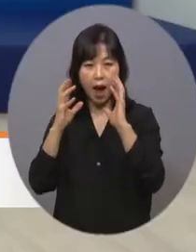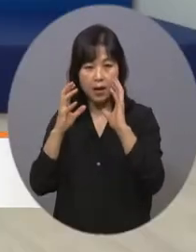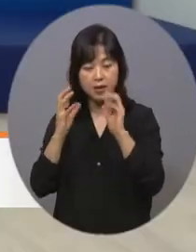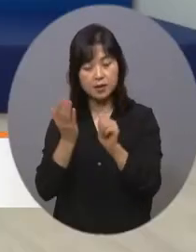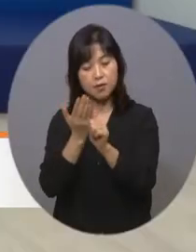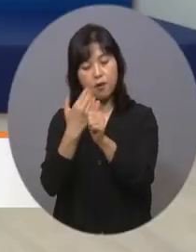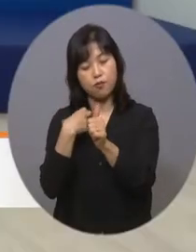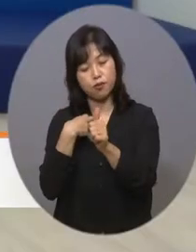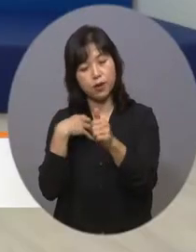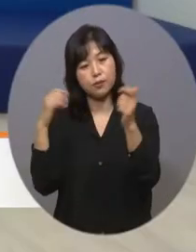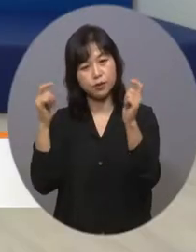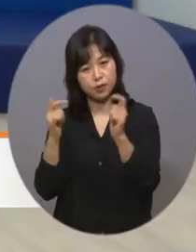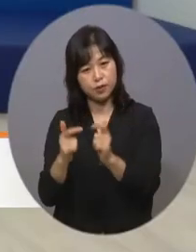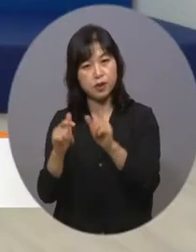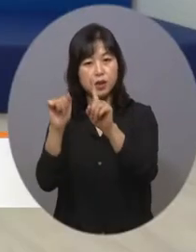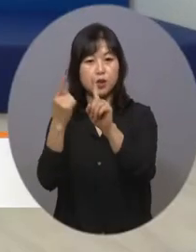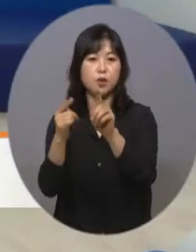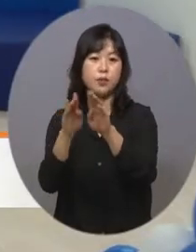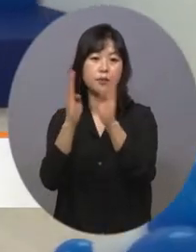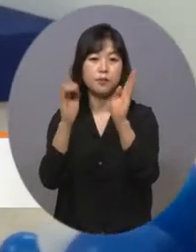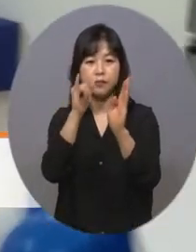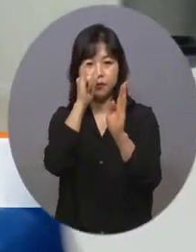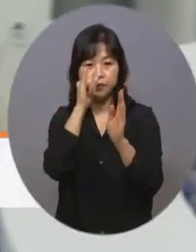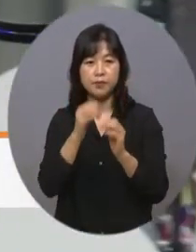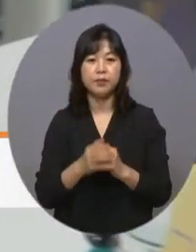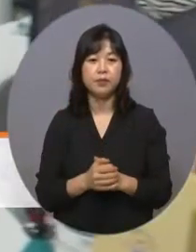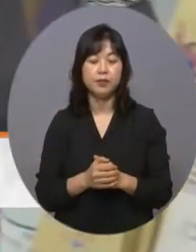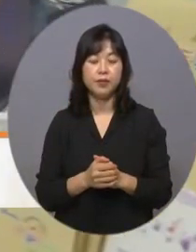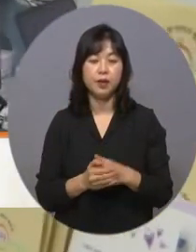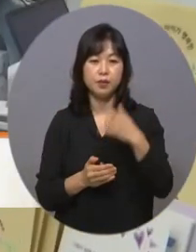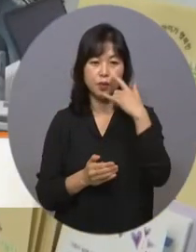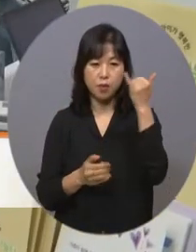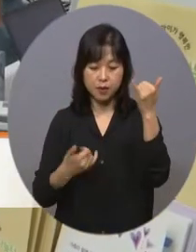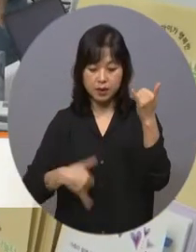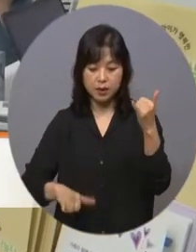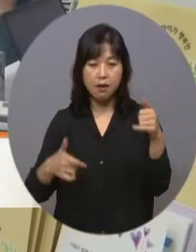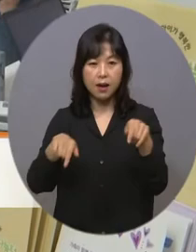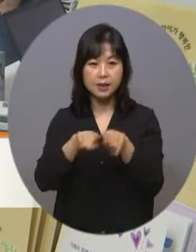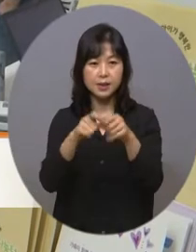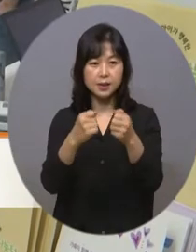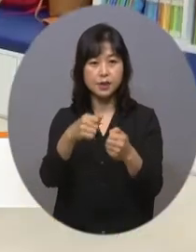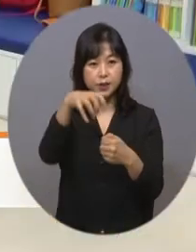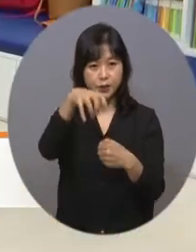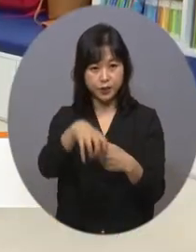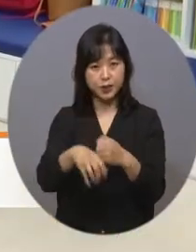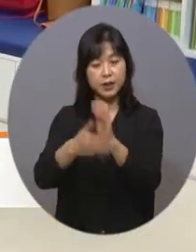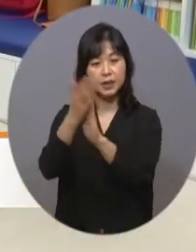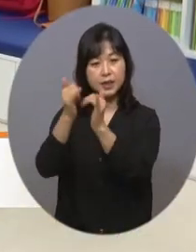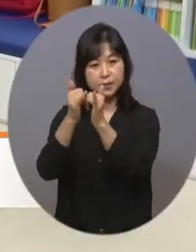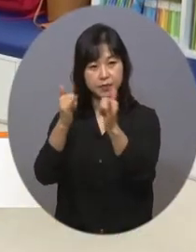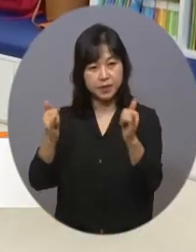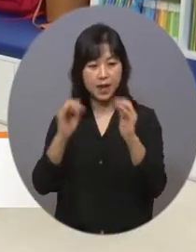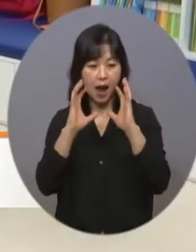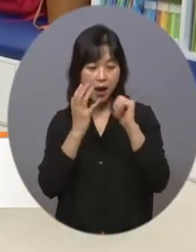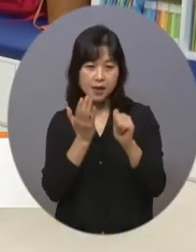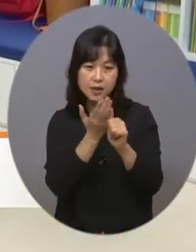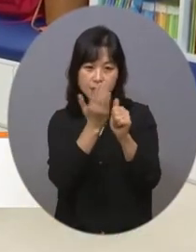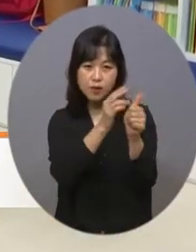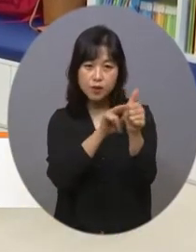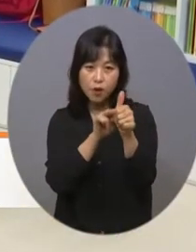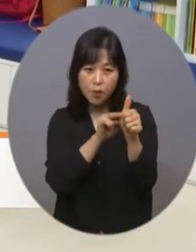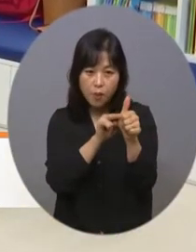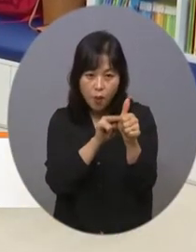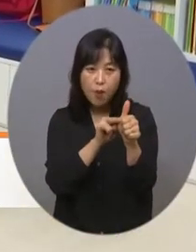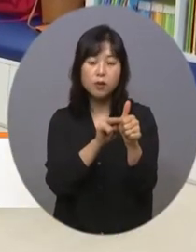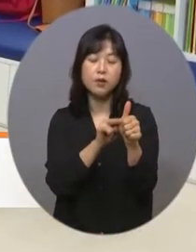열었습니다. 공동 육아 나눔터는 부모와 자녀가 함께하는 공간이자 시민들이 육아 정보를 공유하는 소통